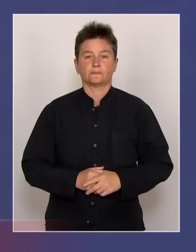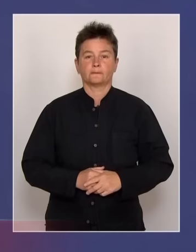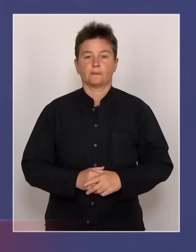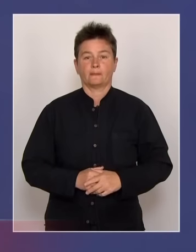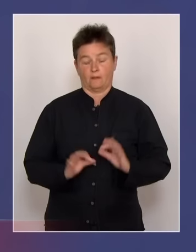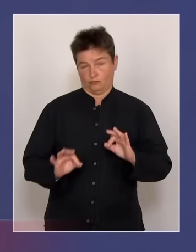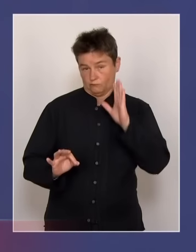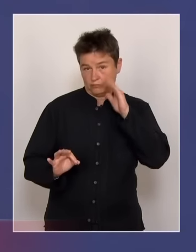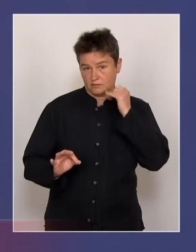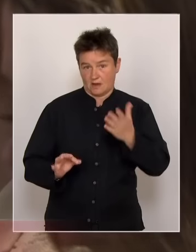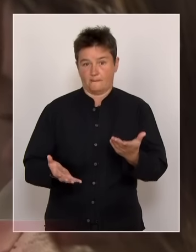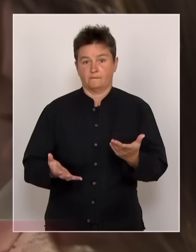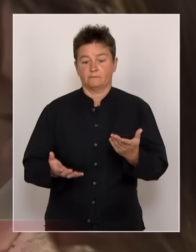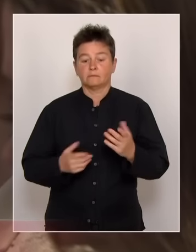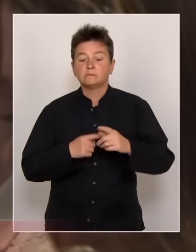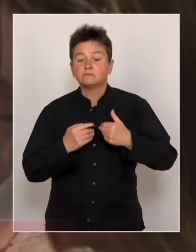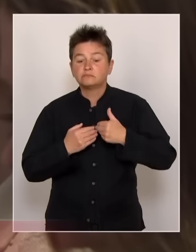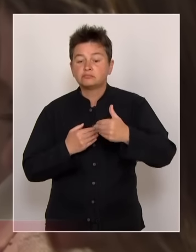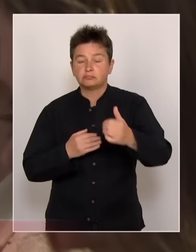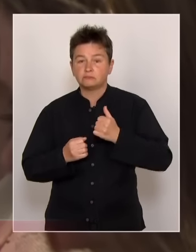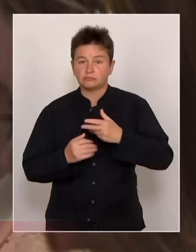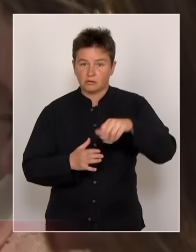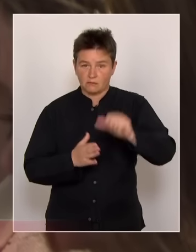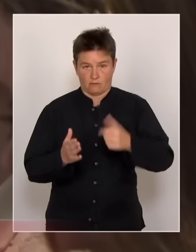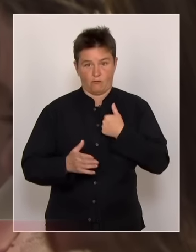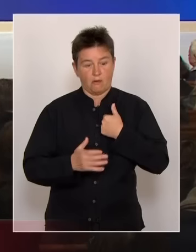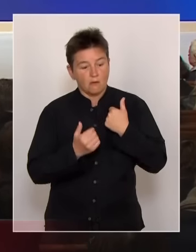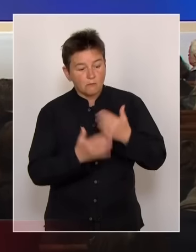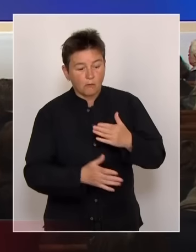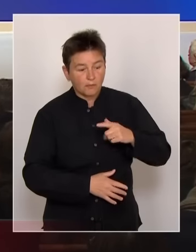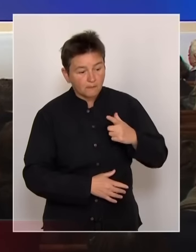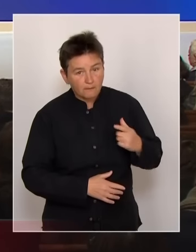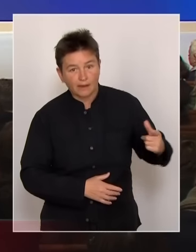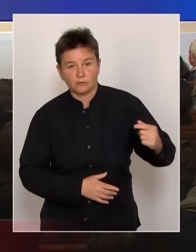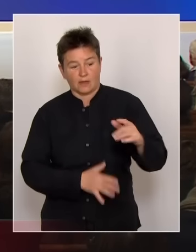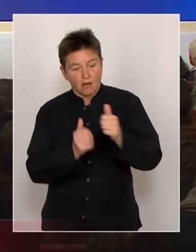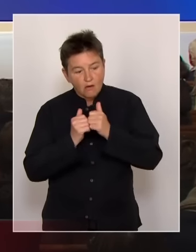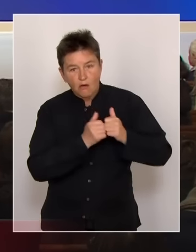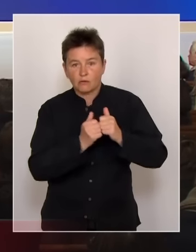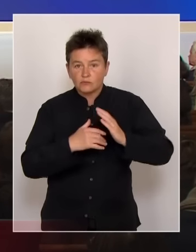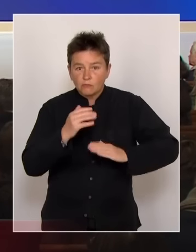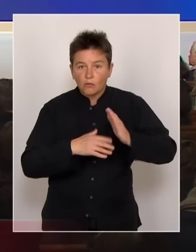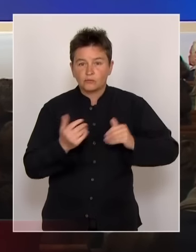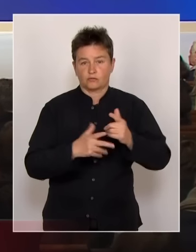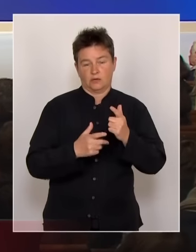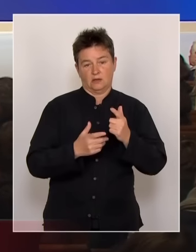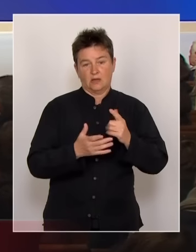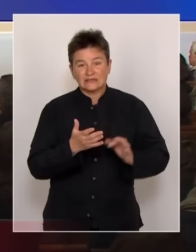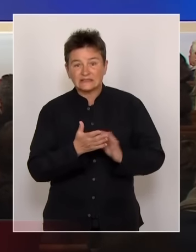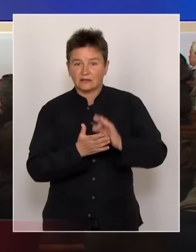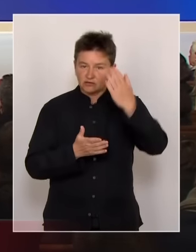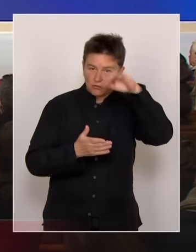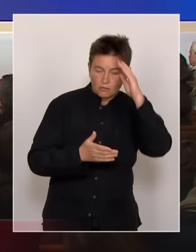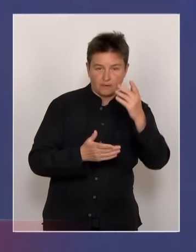C'est pourquoi dans les prochains mois j'inviterai tous nos partenaires à bâtir cette initiative européenne de défense qui doit d'abord être un